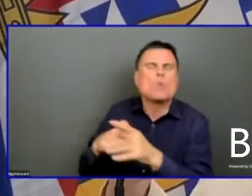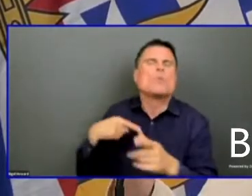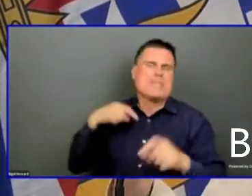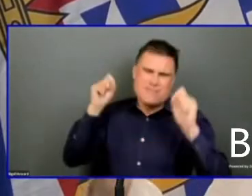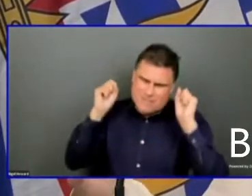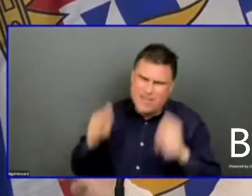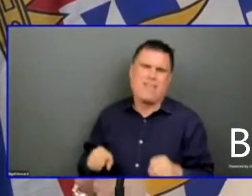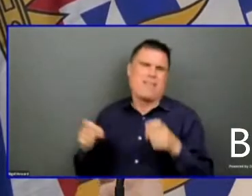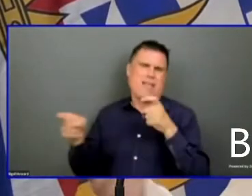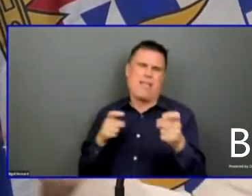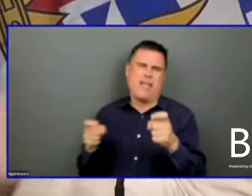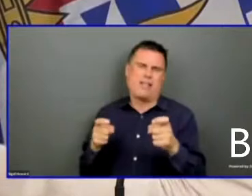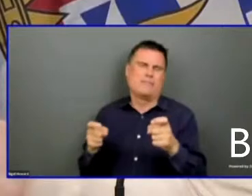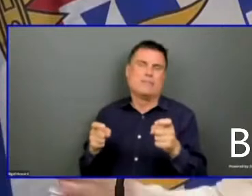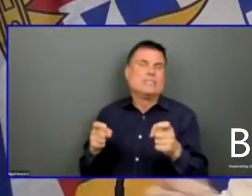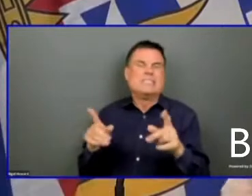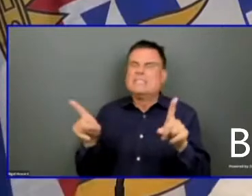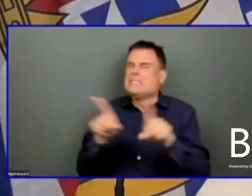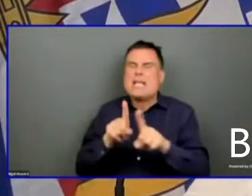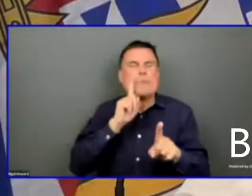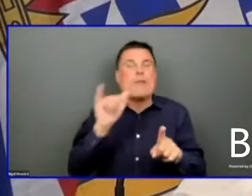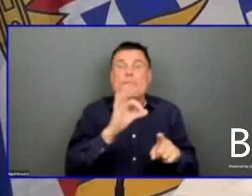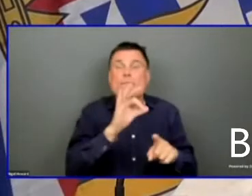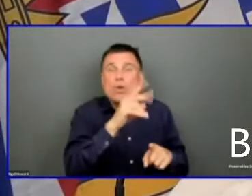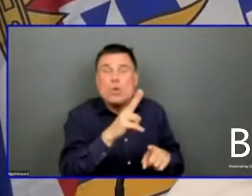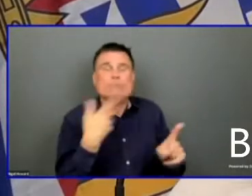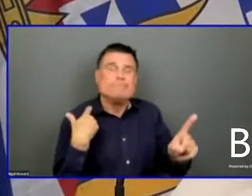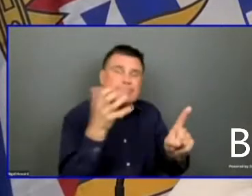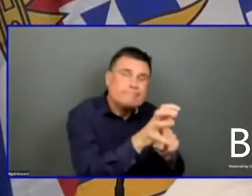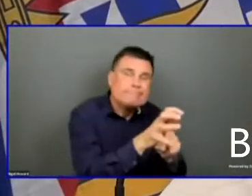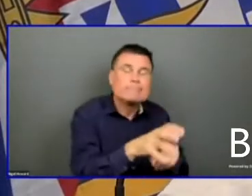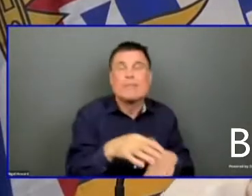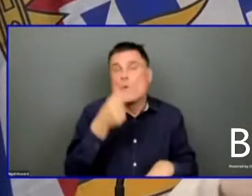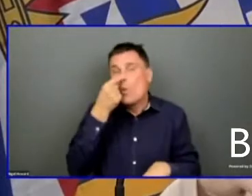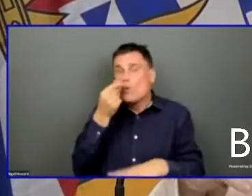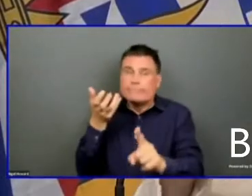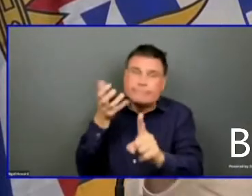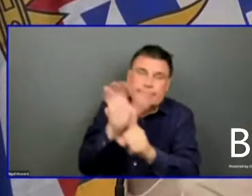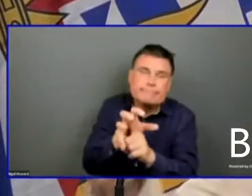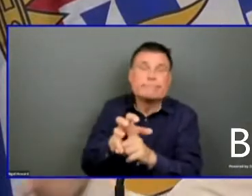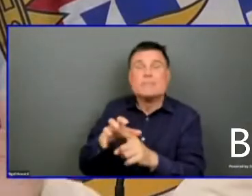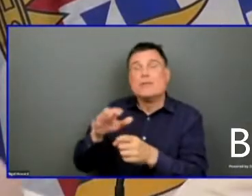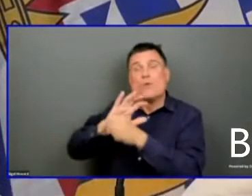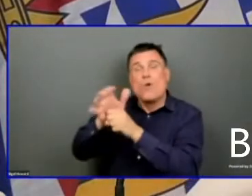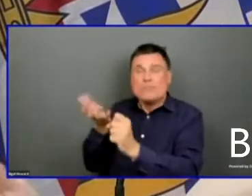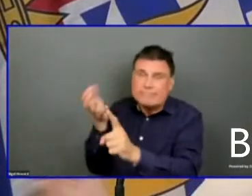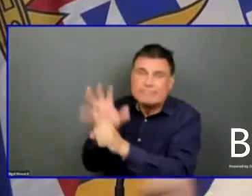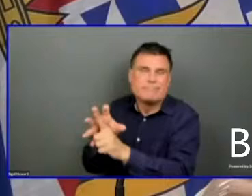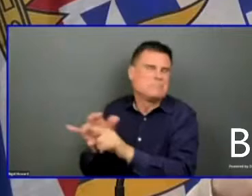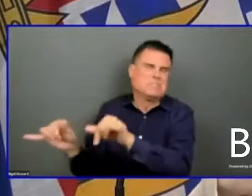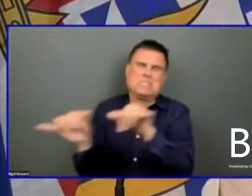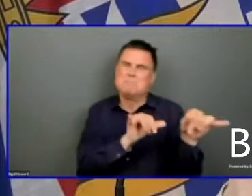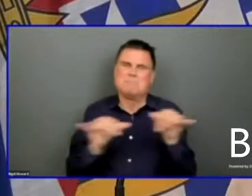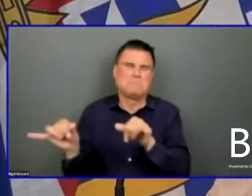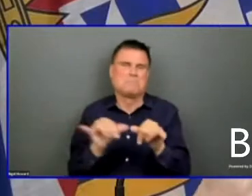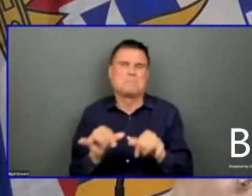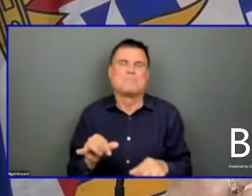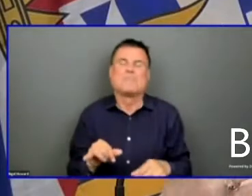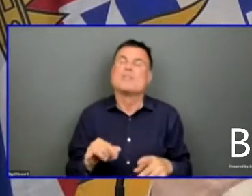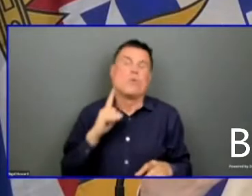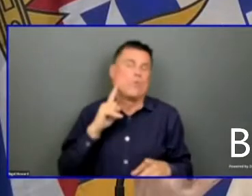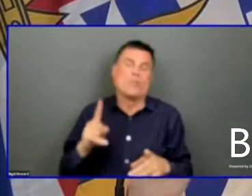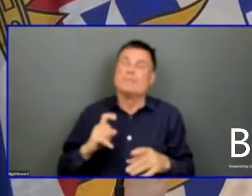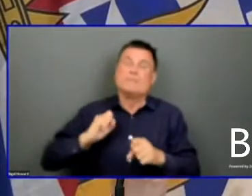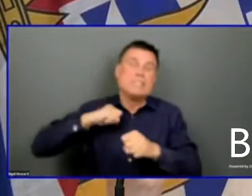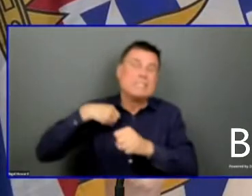我们做的措施都是一样的。 Before we understand exactly how COVID is going to evolve, but we can